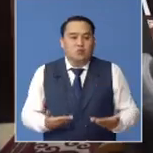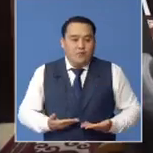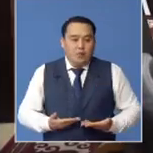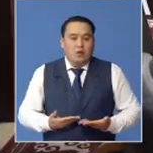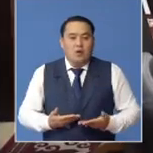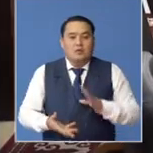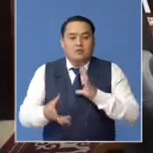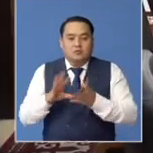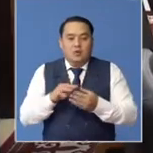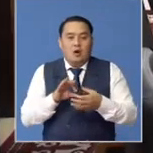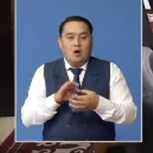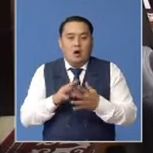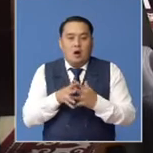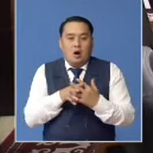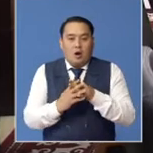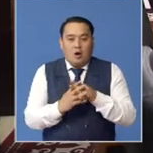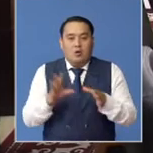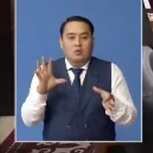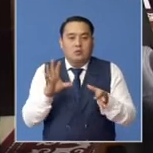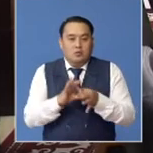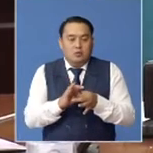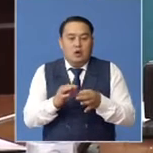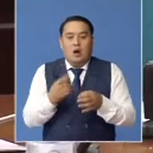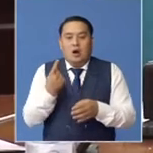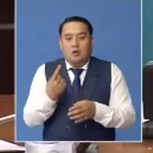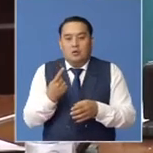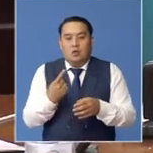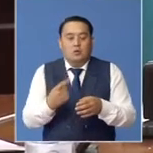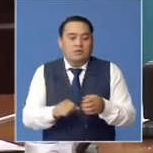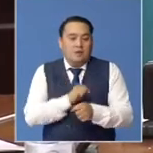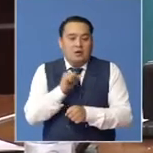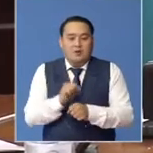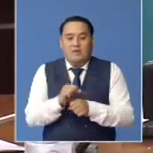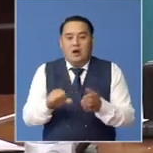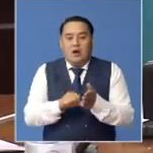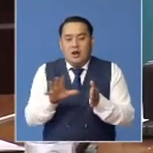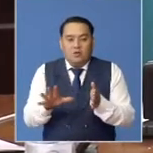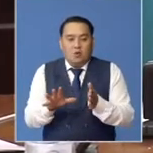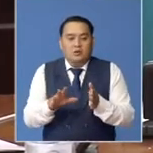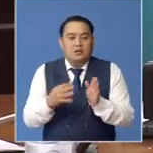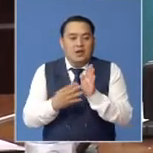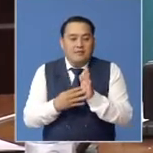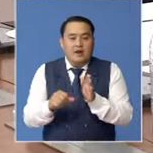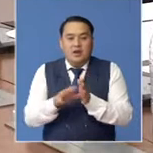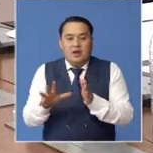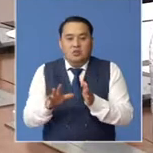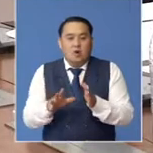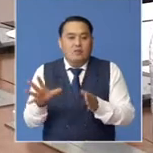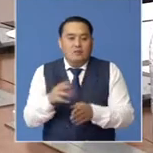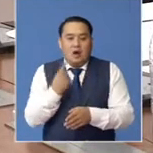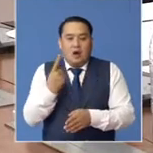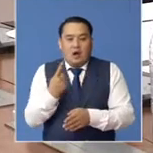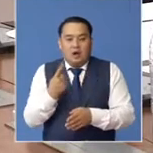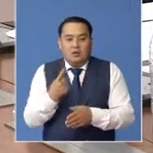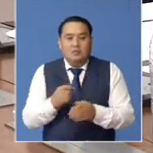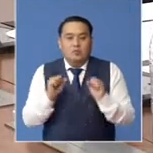инфраструктуру подвели к аулу. Но, как оказалось, не досчитались одного трансформатора. Точнее, из 9 установленных электроустройств один